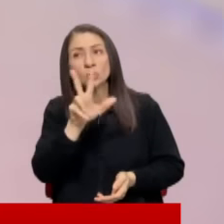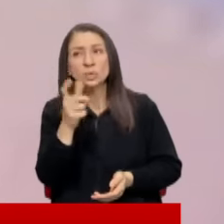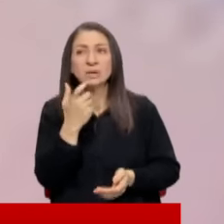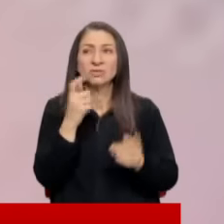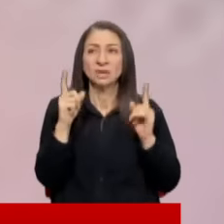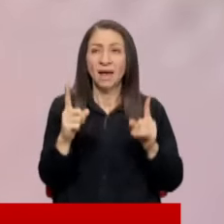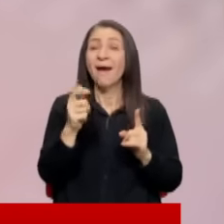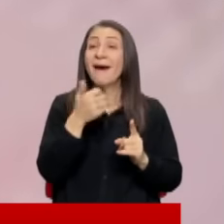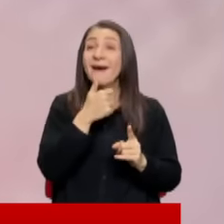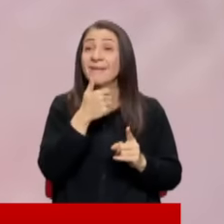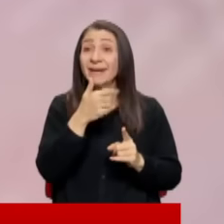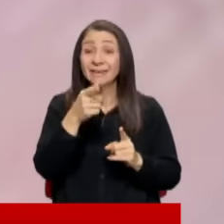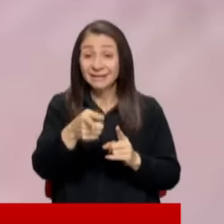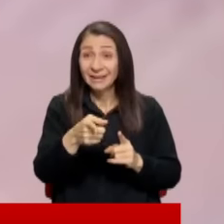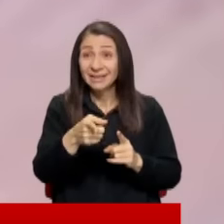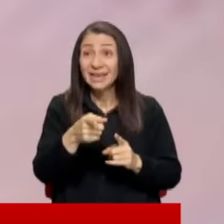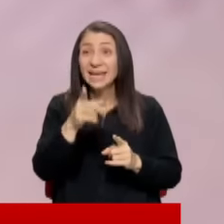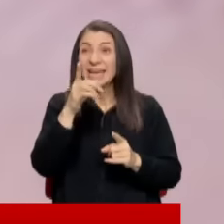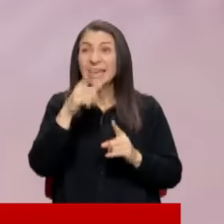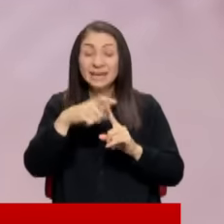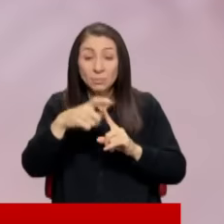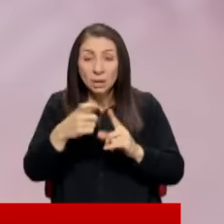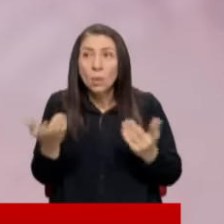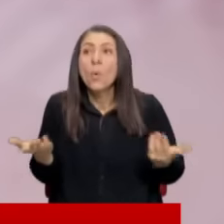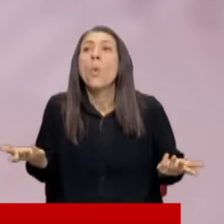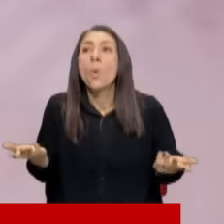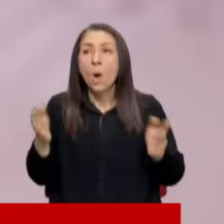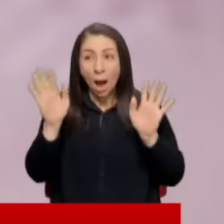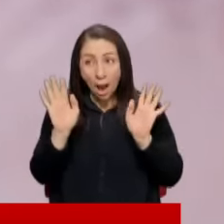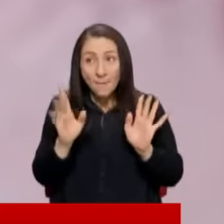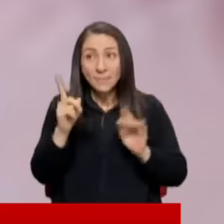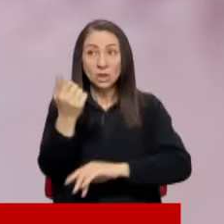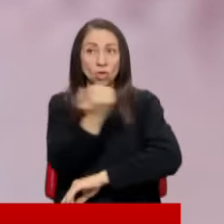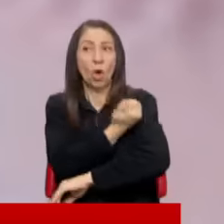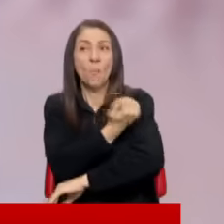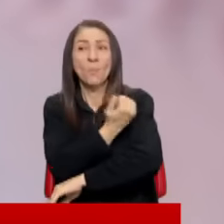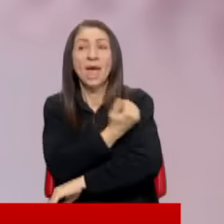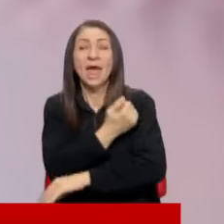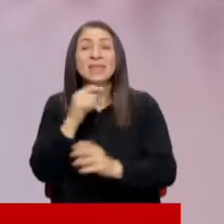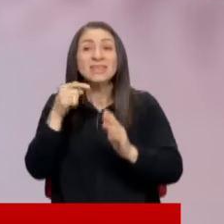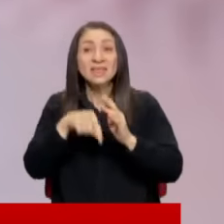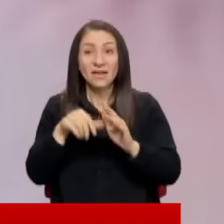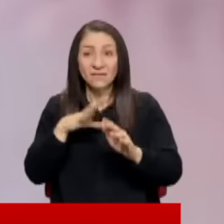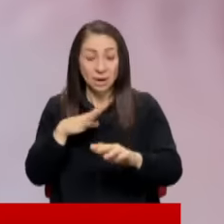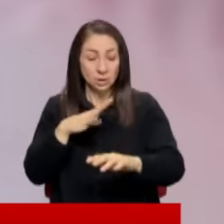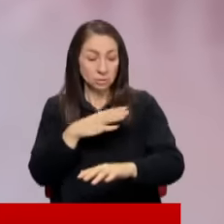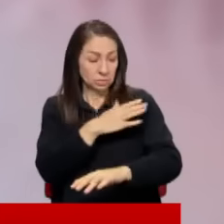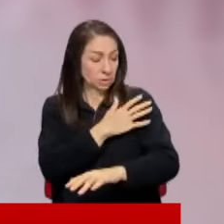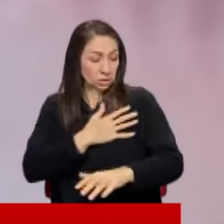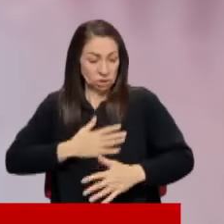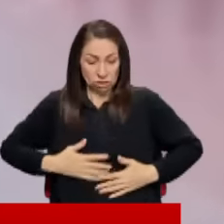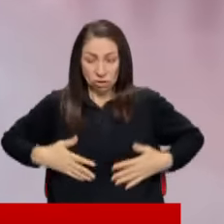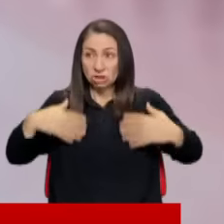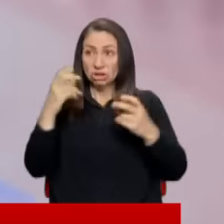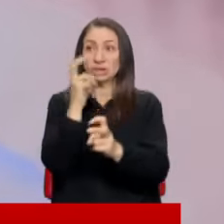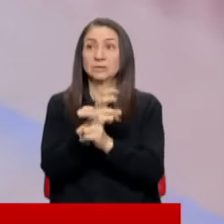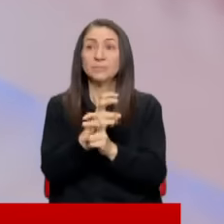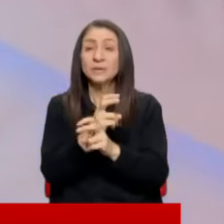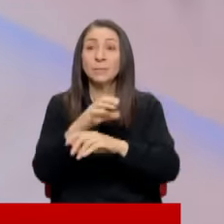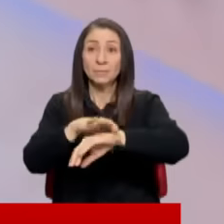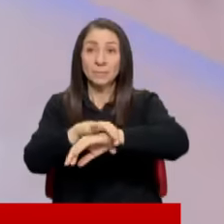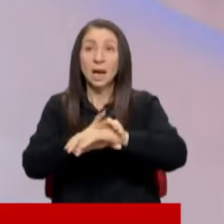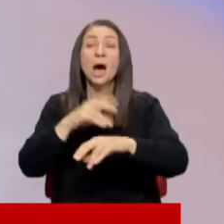yaşlarında erkek, cesedinden kimlik çıkmadı ama bir dövme detayı var. Üst kısmı çıplak, cesedin